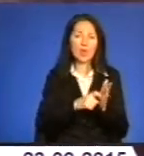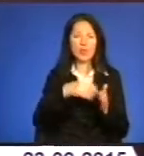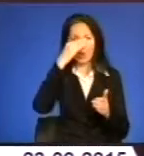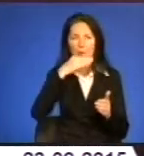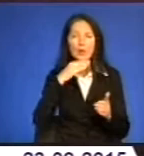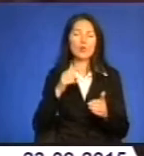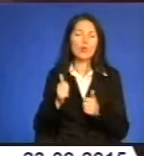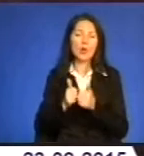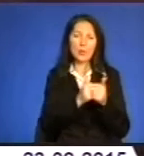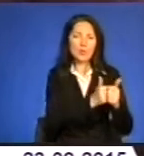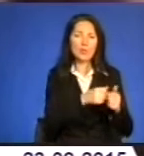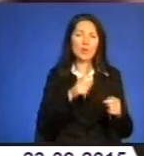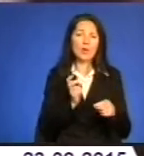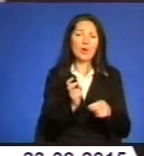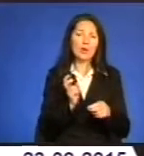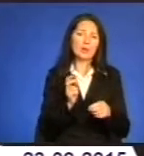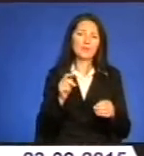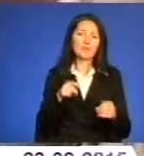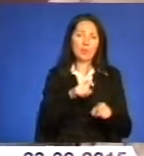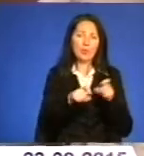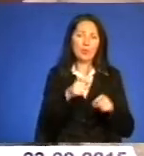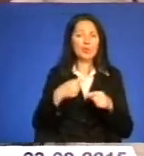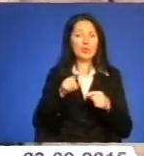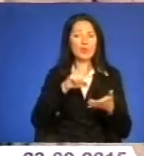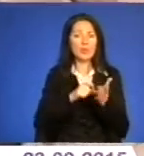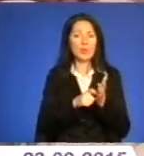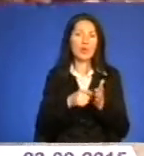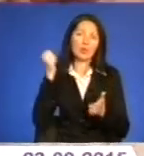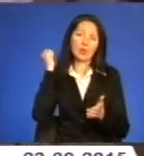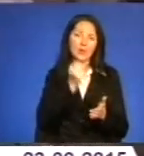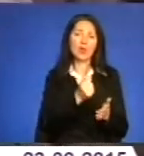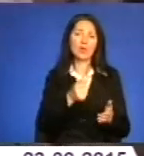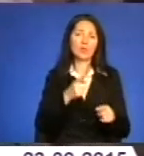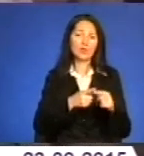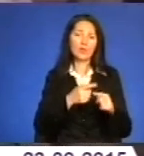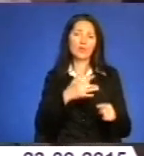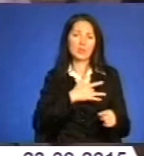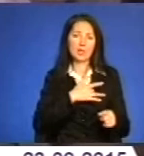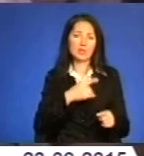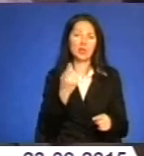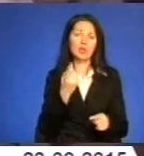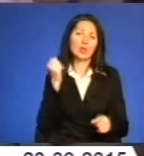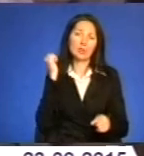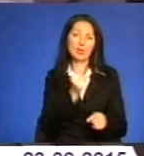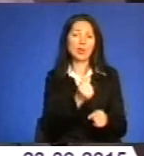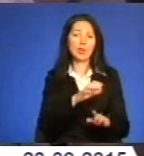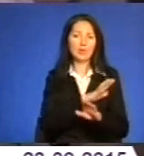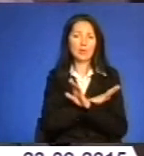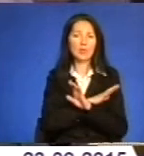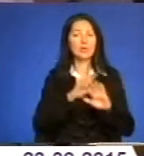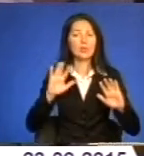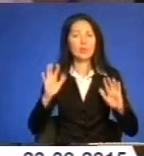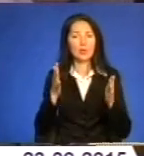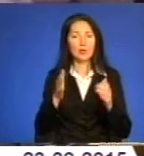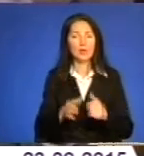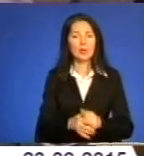руках. Вистачило одного прицільного удару у серце, аби смерть настала миттєво. Я його там цикнув, таке,